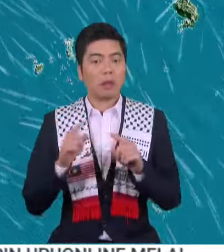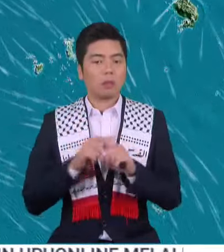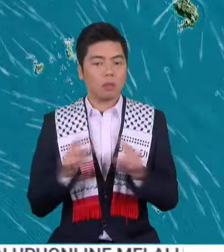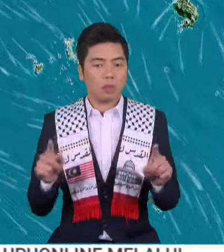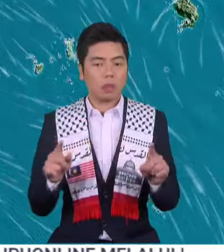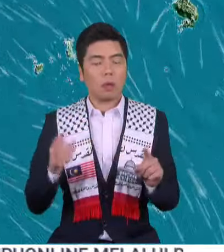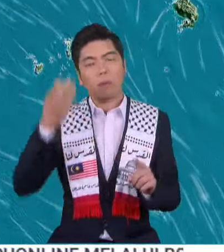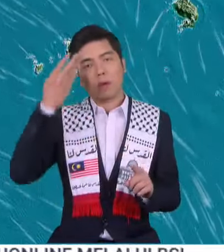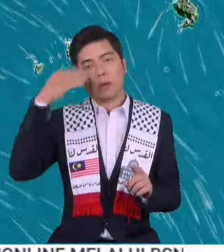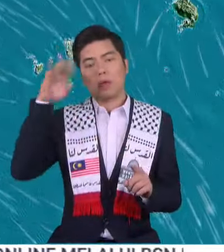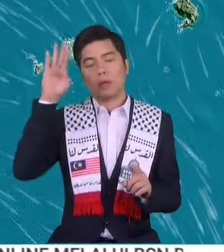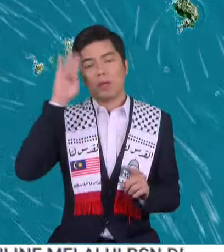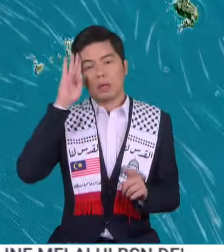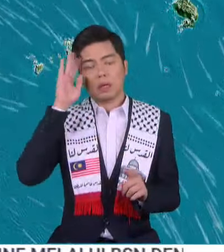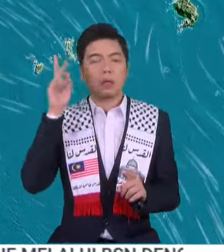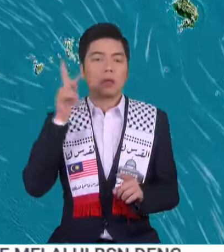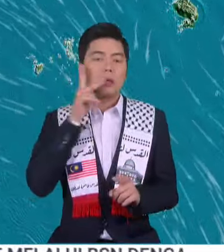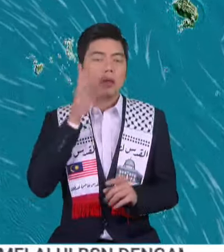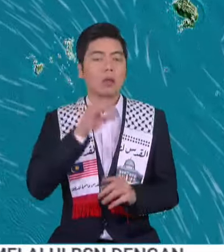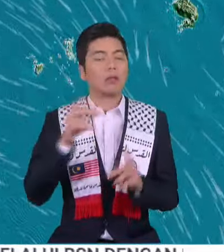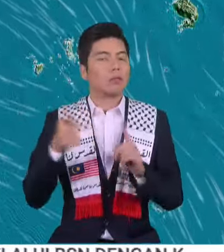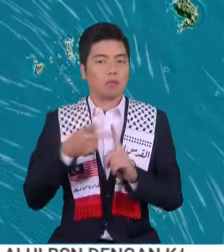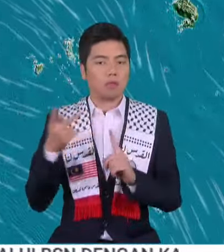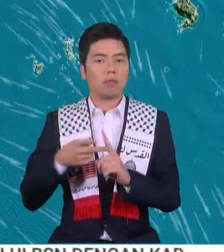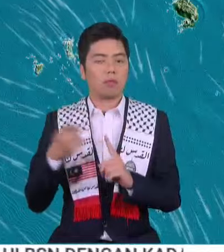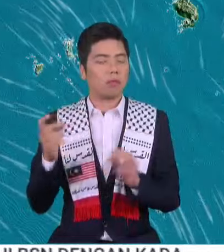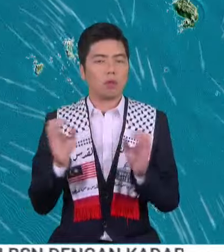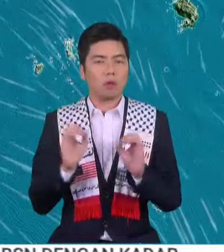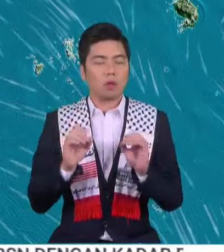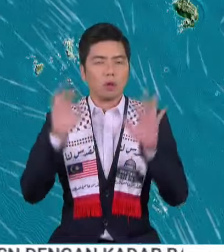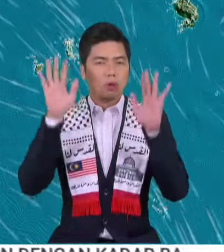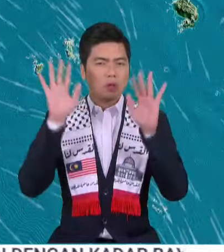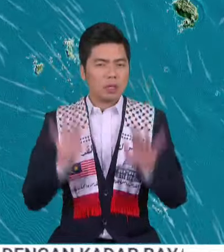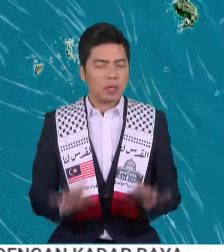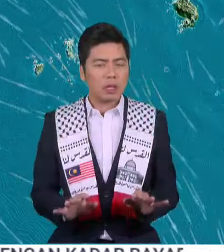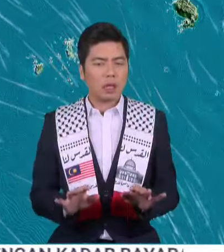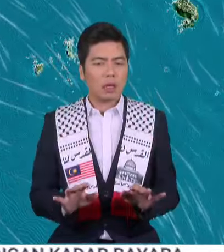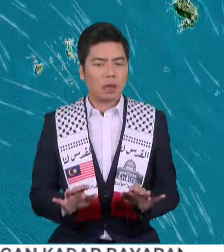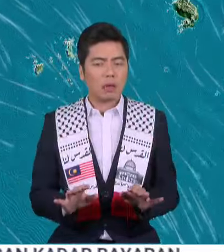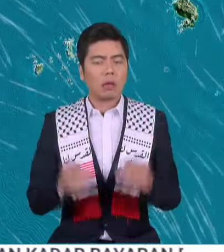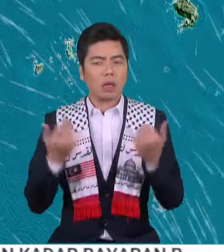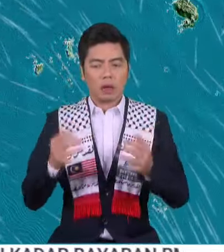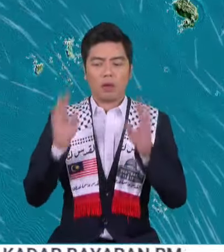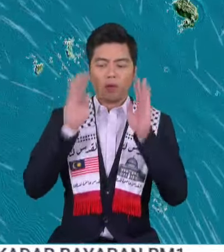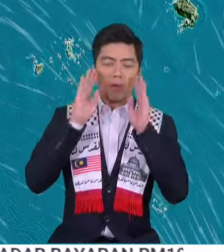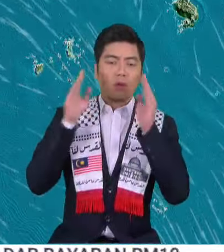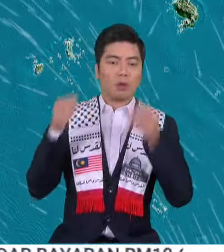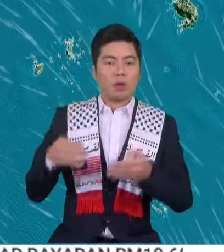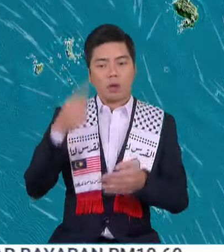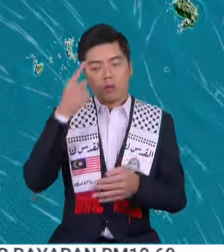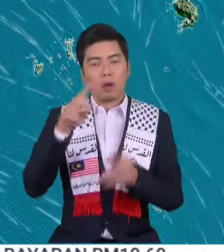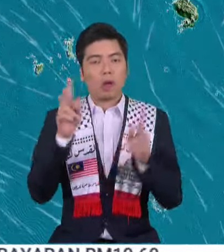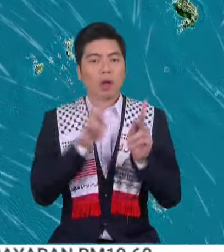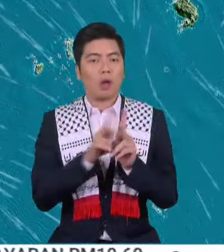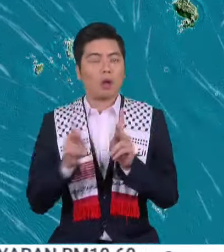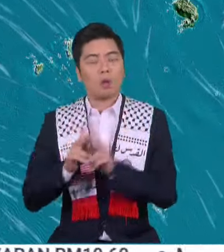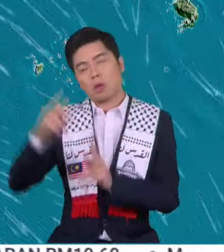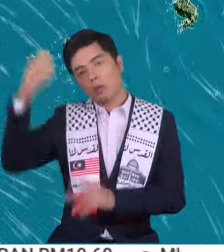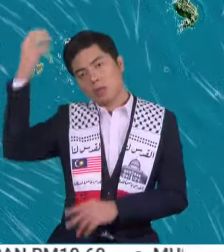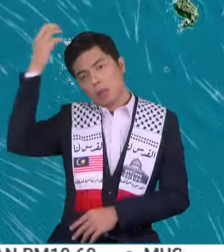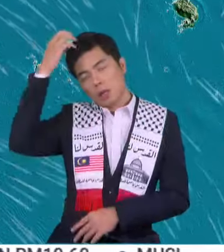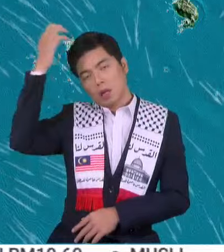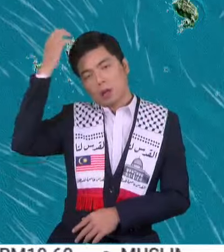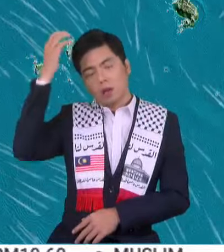di negeri Perlis, Kedah dan Pulau Pinang. Hujan kini sedang lebih tertumpu di bahagian pedalaman negeri